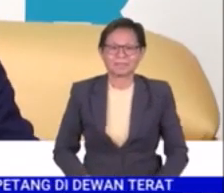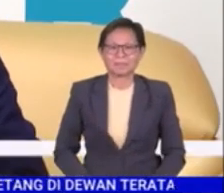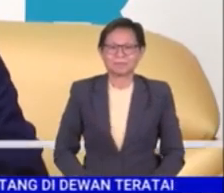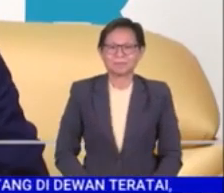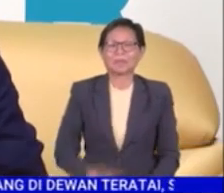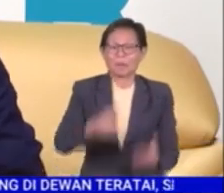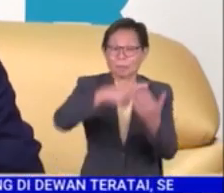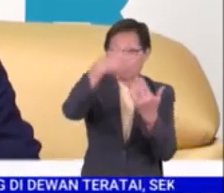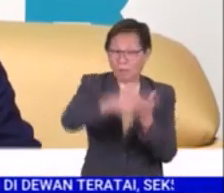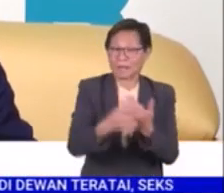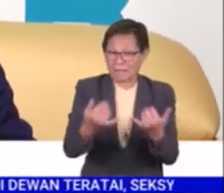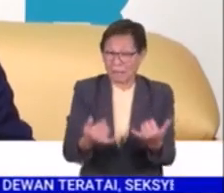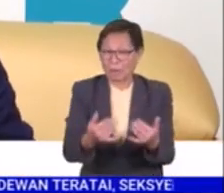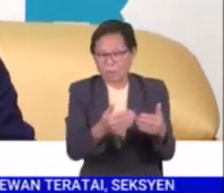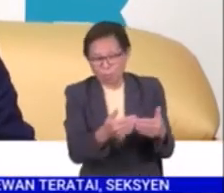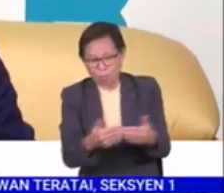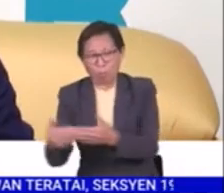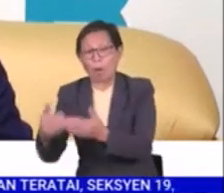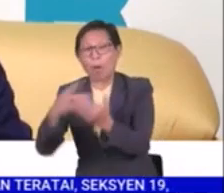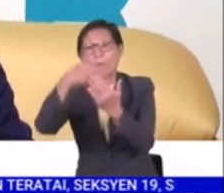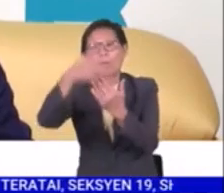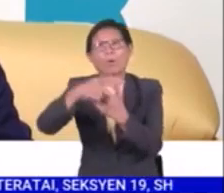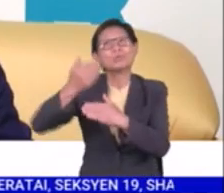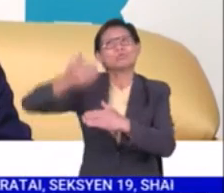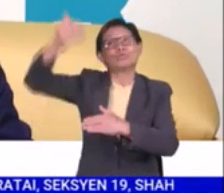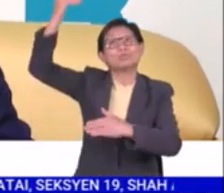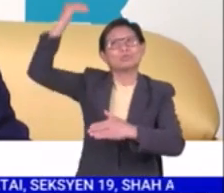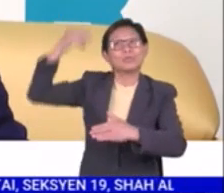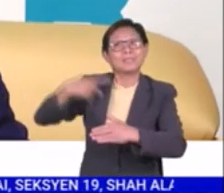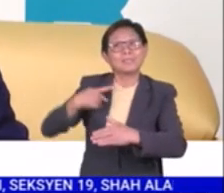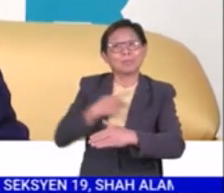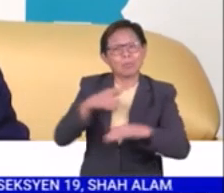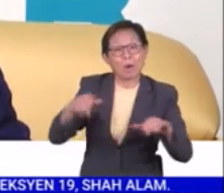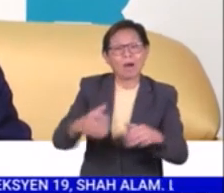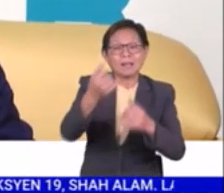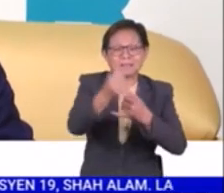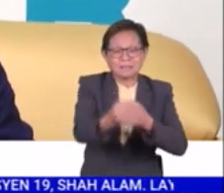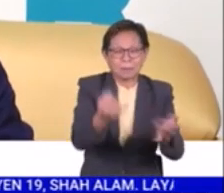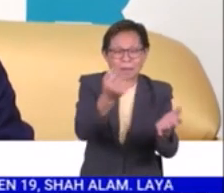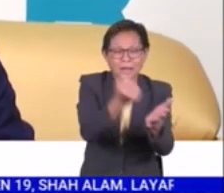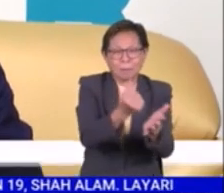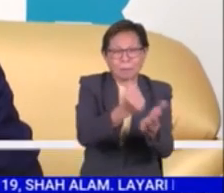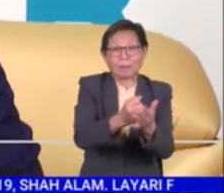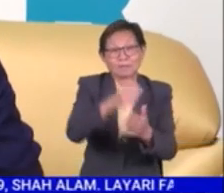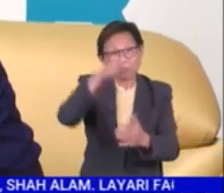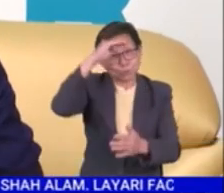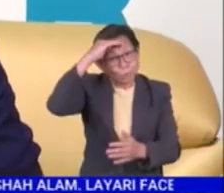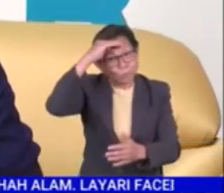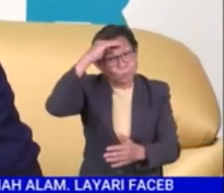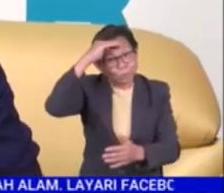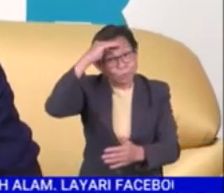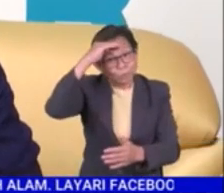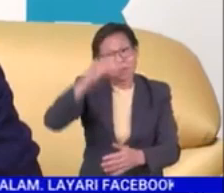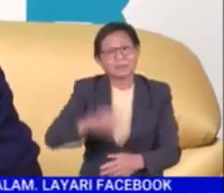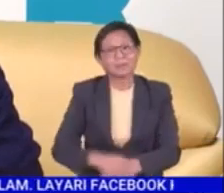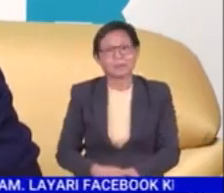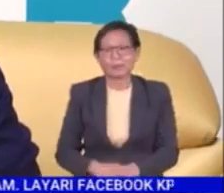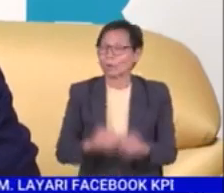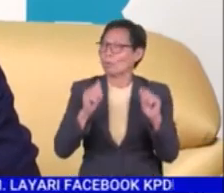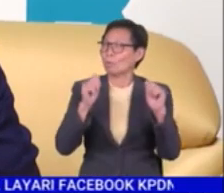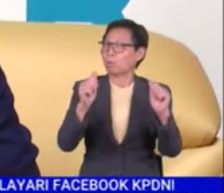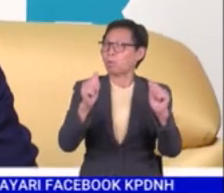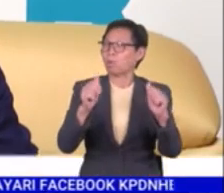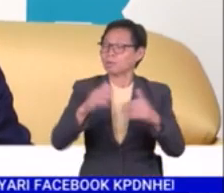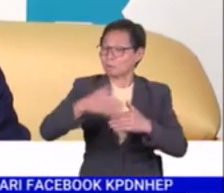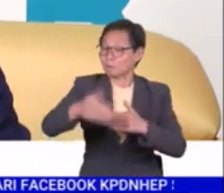Program hari ini adalah merupakan kesinambungan daripada program yang kita pernah laksanakan dengan Jabatan Kastam di peringkat negeri Johor. Hasil yang sangat